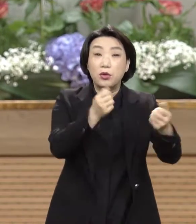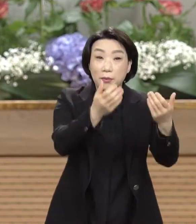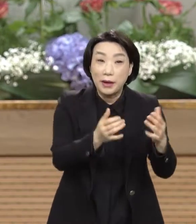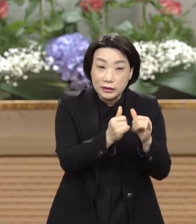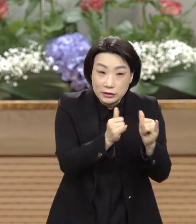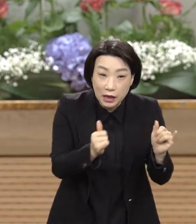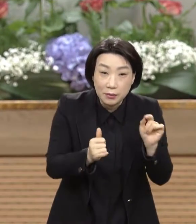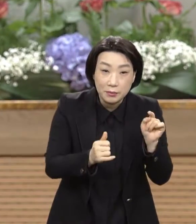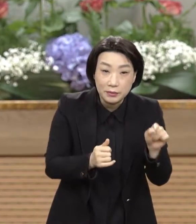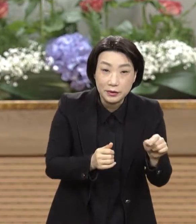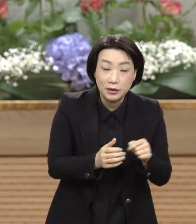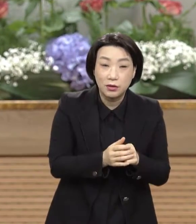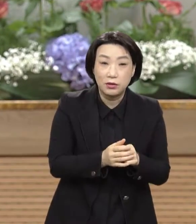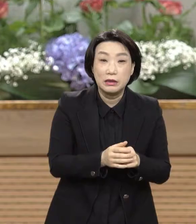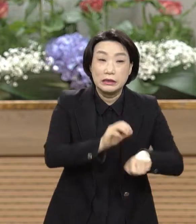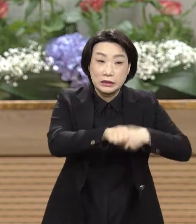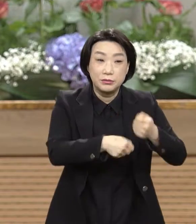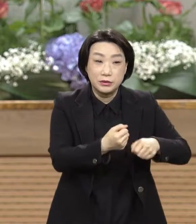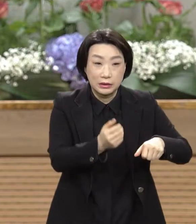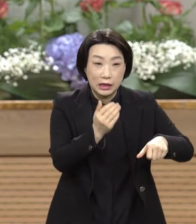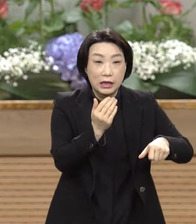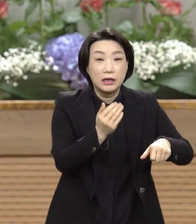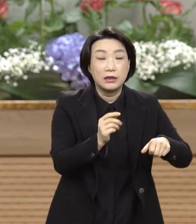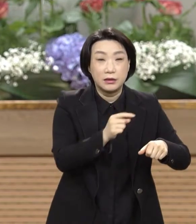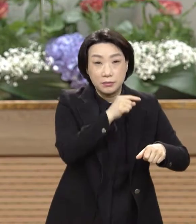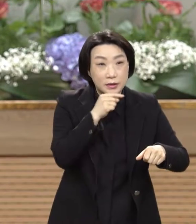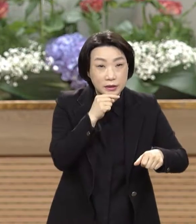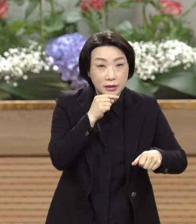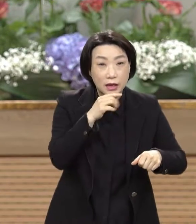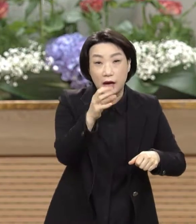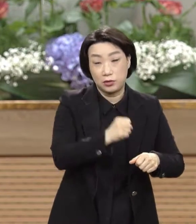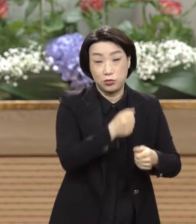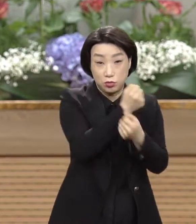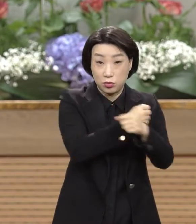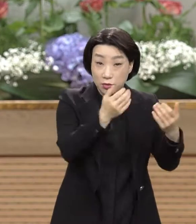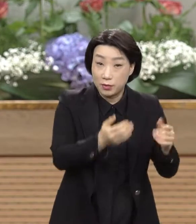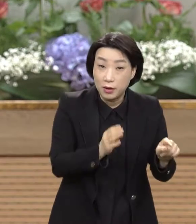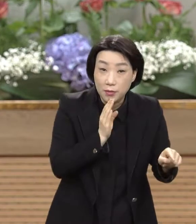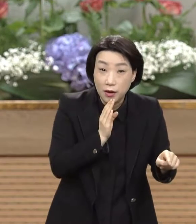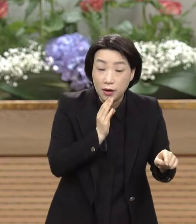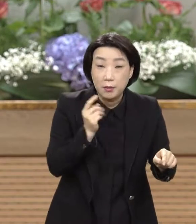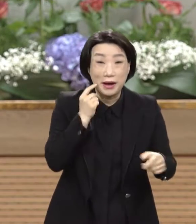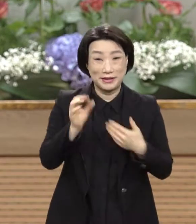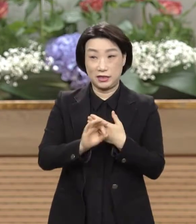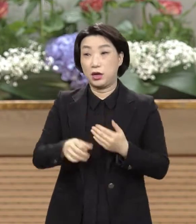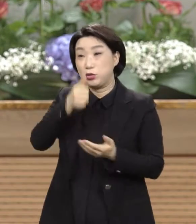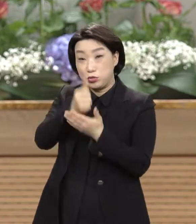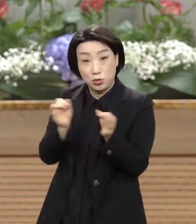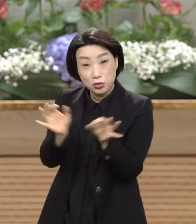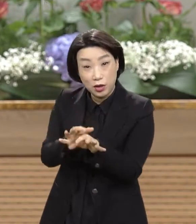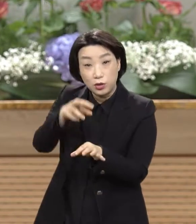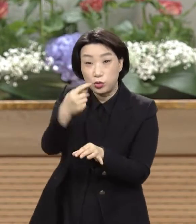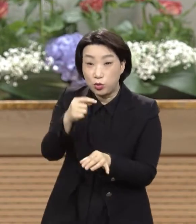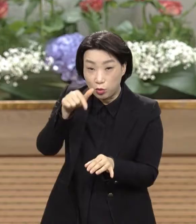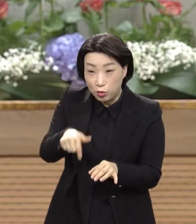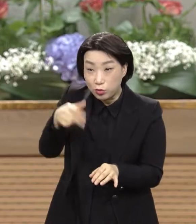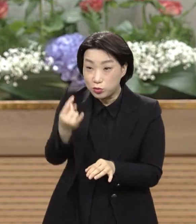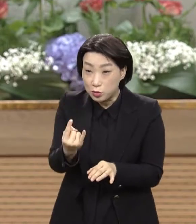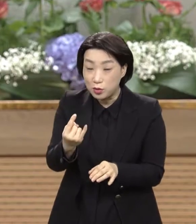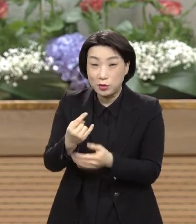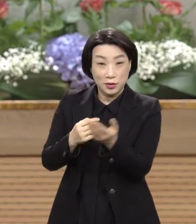용서받은 자들이 짐승의 피로 용서받았다. 근데 만약에 속죄받았다면, 짐승의